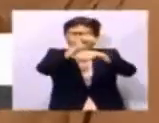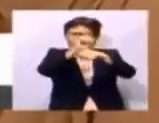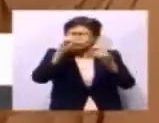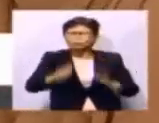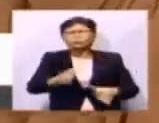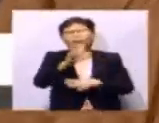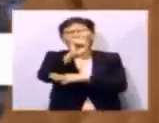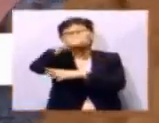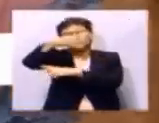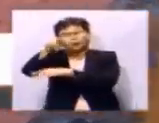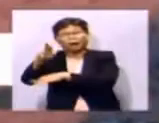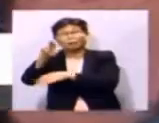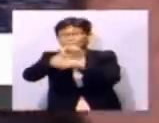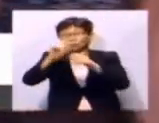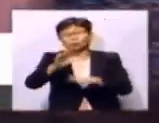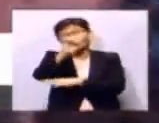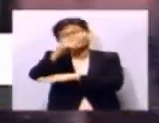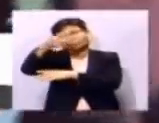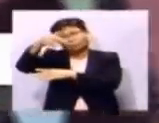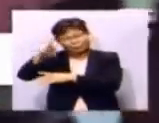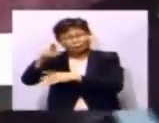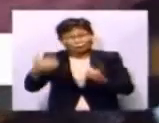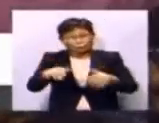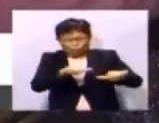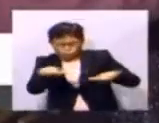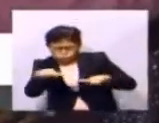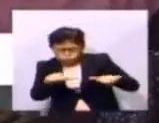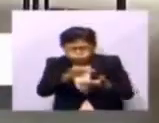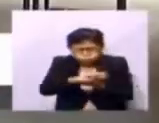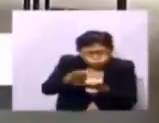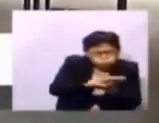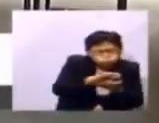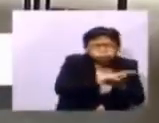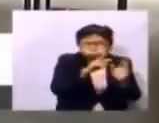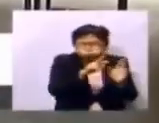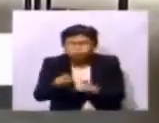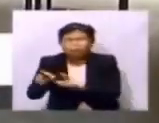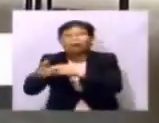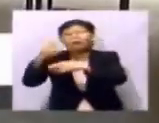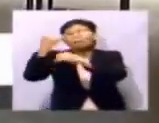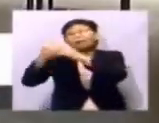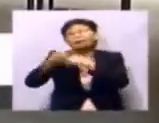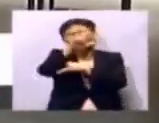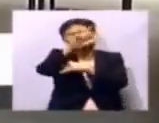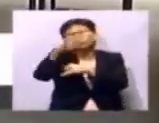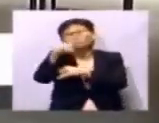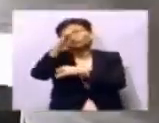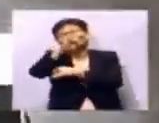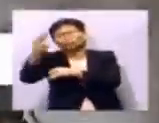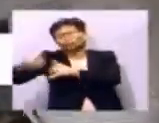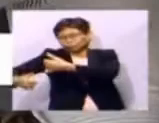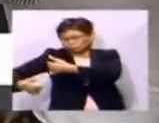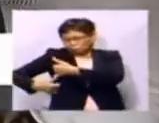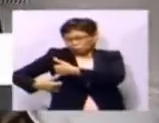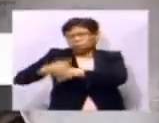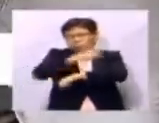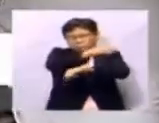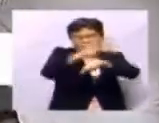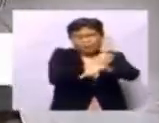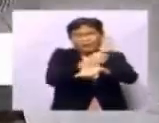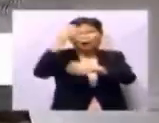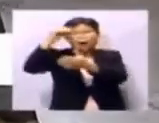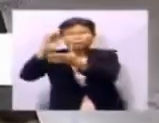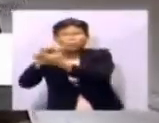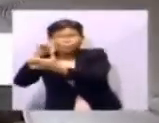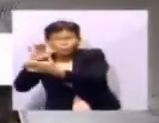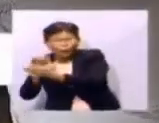petugas Suruhanjaya Pilihan Raya SPR sedang giat melakukan persiapan terakhir. Seramai 3,077 anggota tentera darat dan pasangan